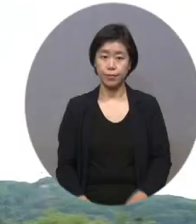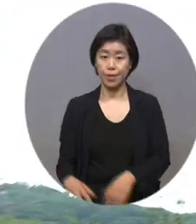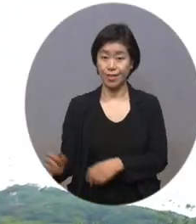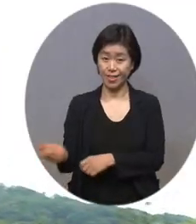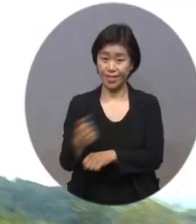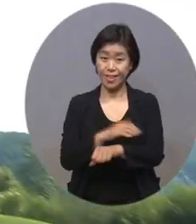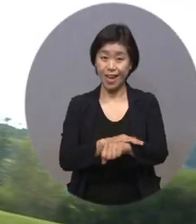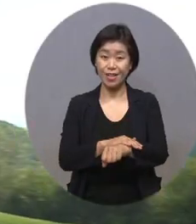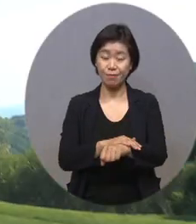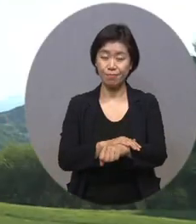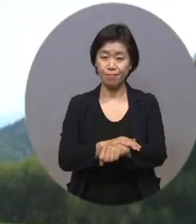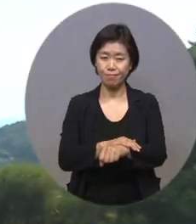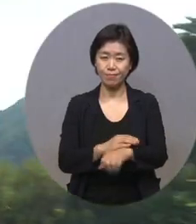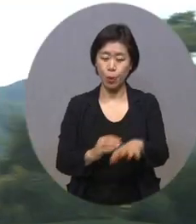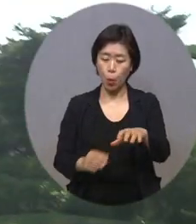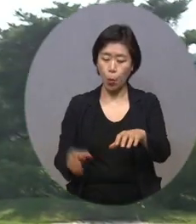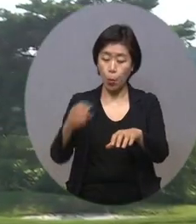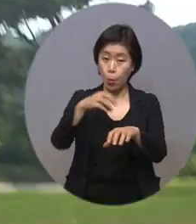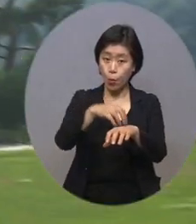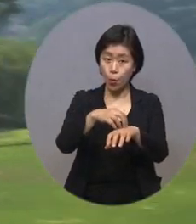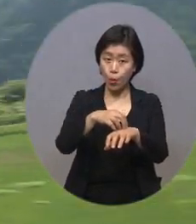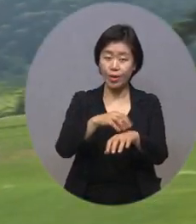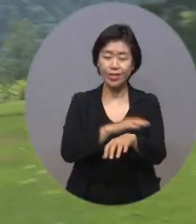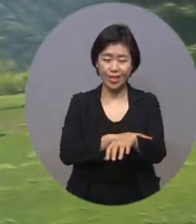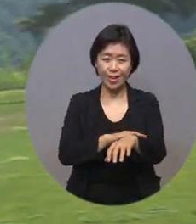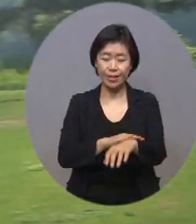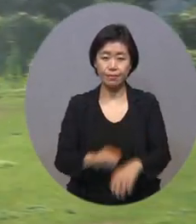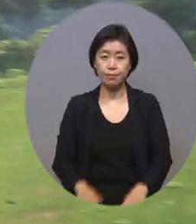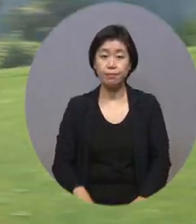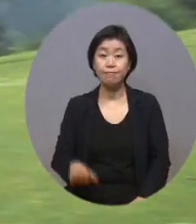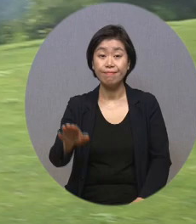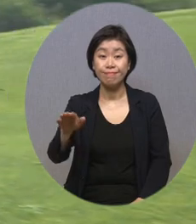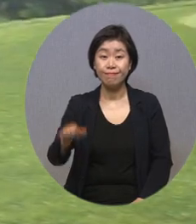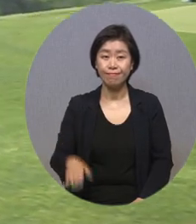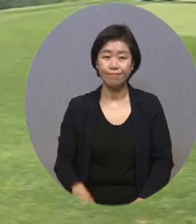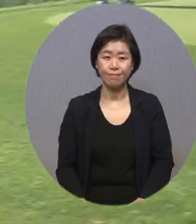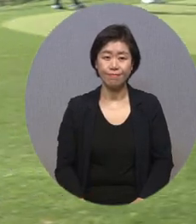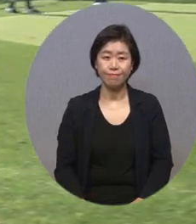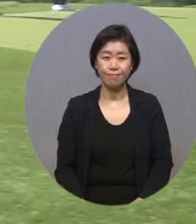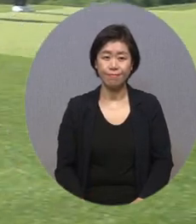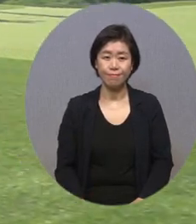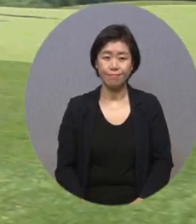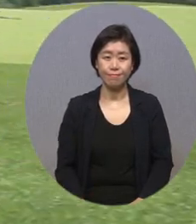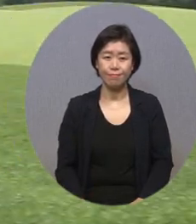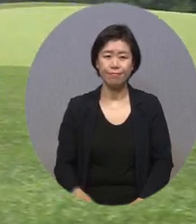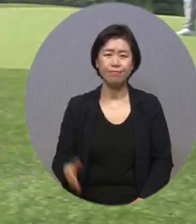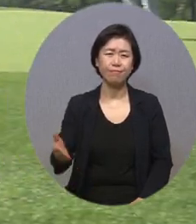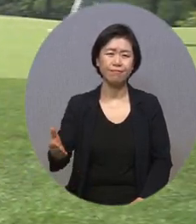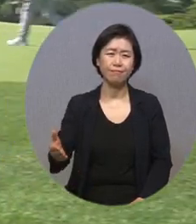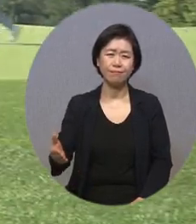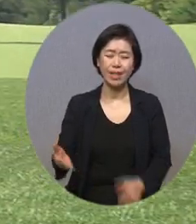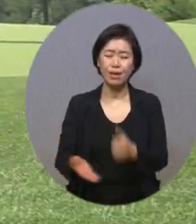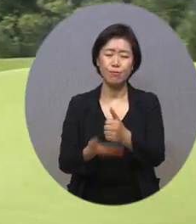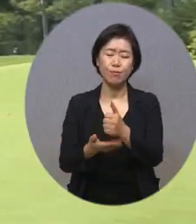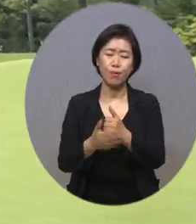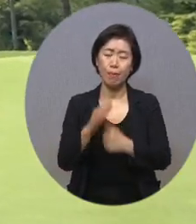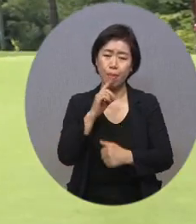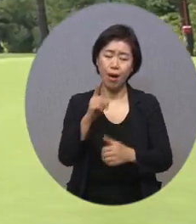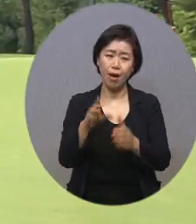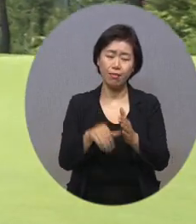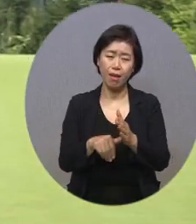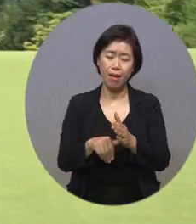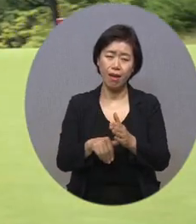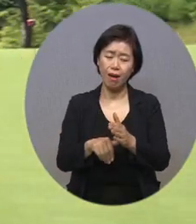굿샷. 그래도 나이스 온. 굿샷. 오빠. 어. 굿샷 약간 영혼 없는데 괜찮아? 아니야, 아니야, 괜찮아. 오빠 야. 괜찮아? 아,